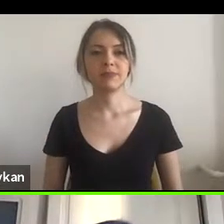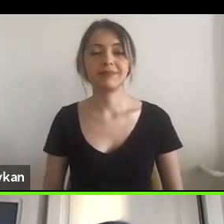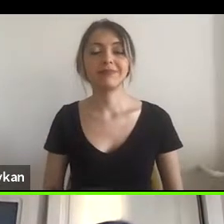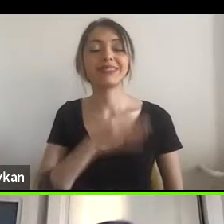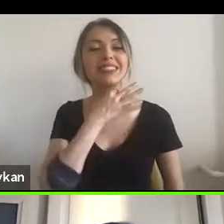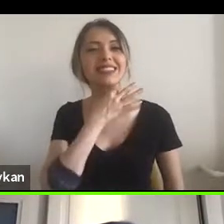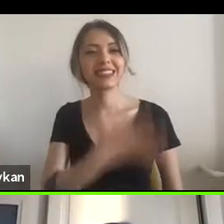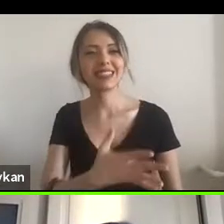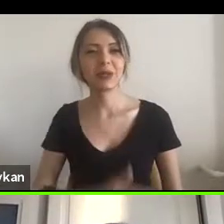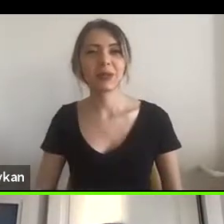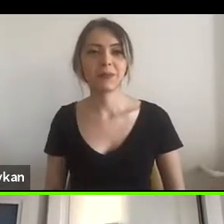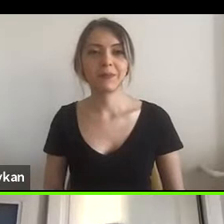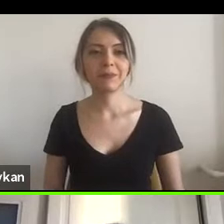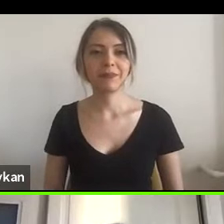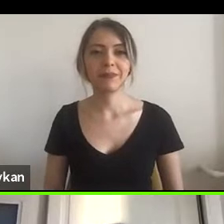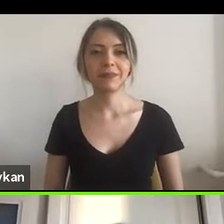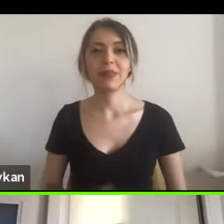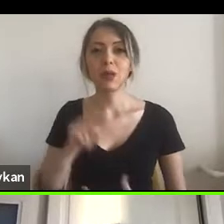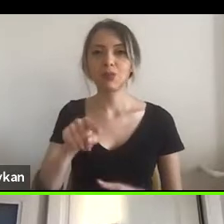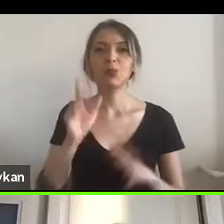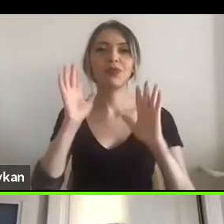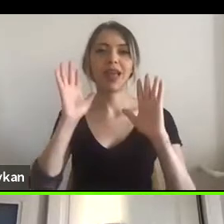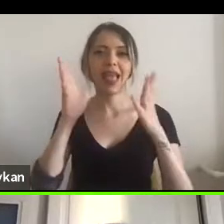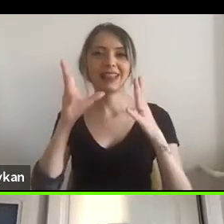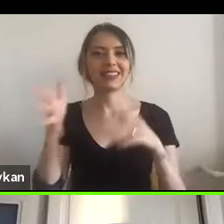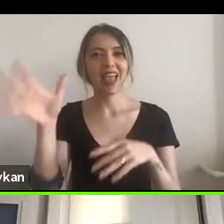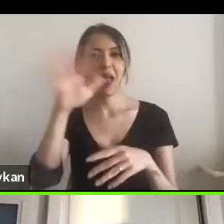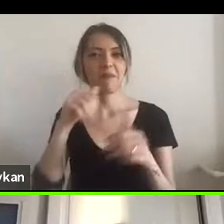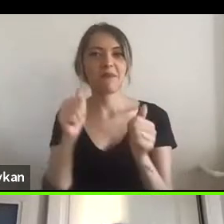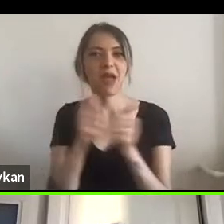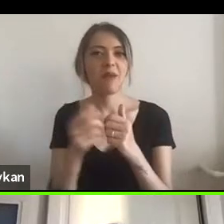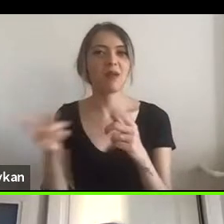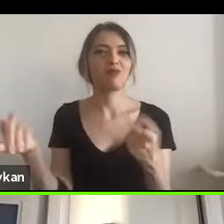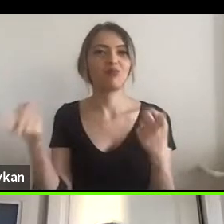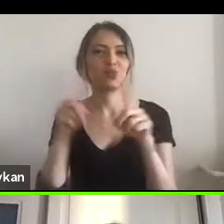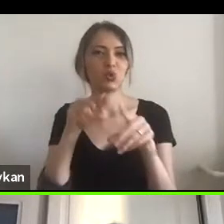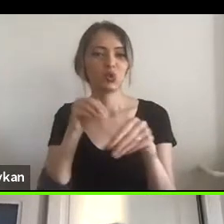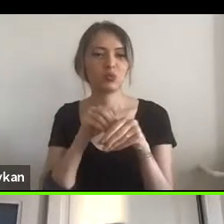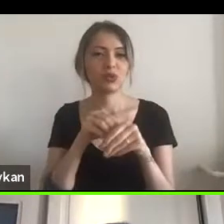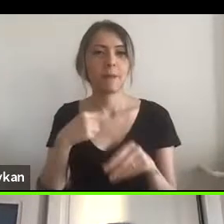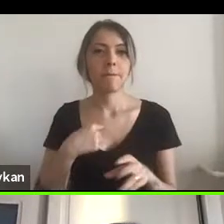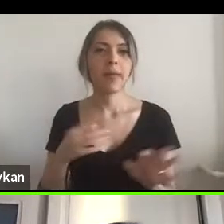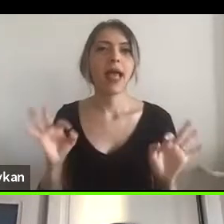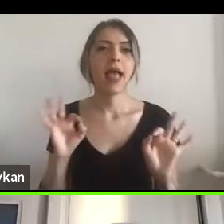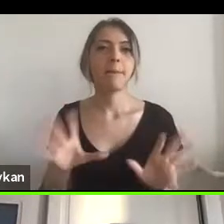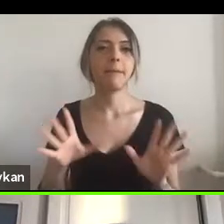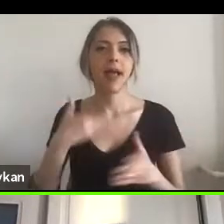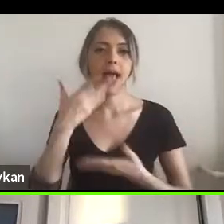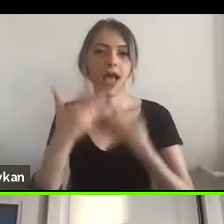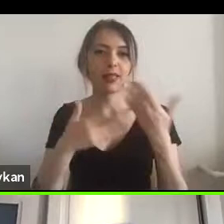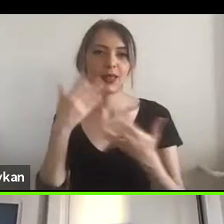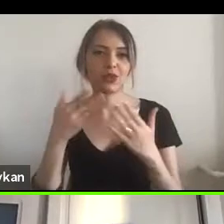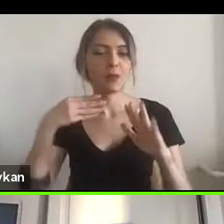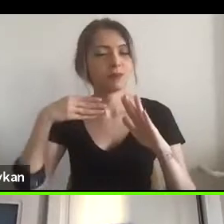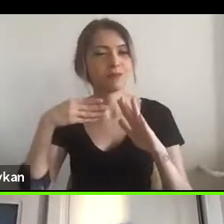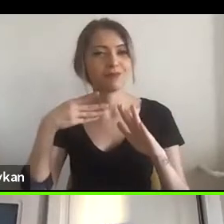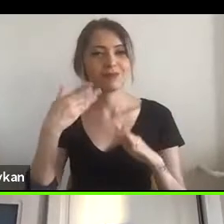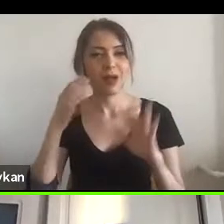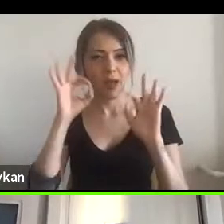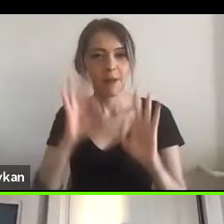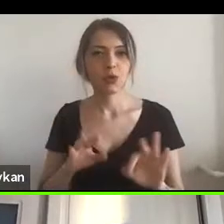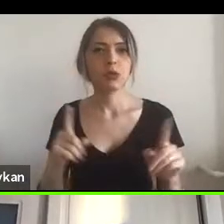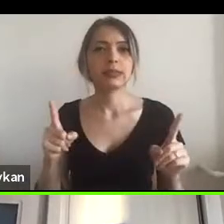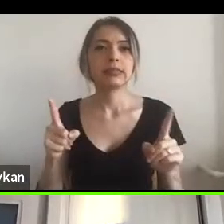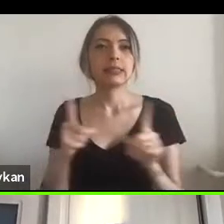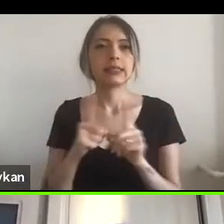Teşekkür ediyorum böyle bir etkinlikte bizleri buluşturduğunuz için. Ben de hemen anlatacaklarıma giriş yapmak istiyorum.